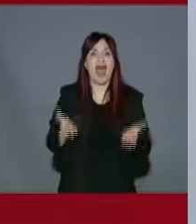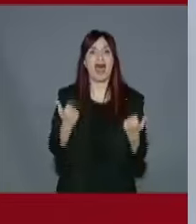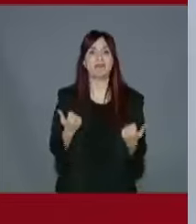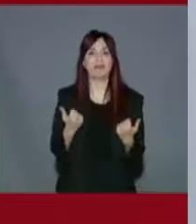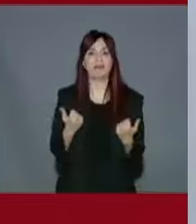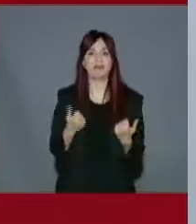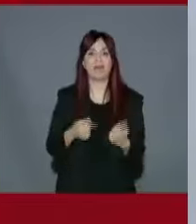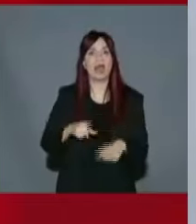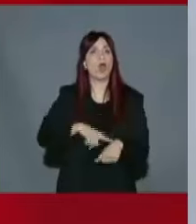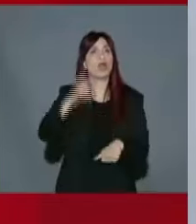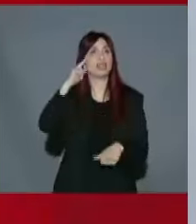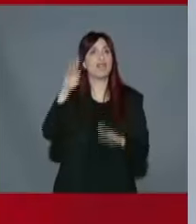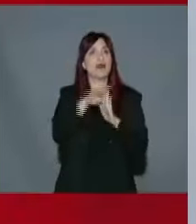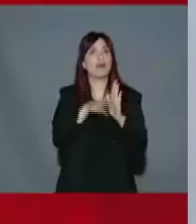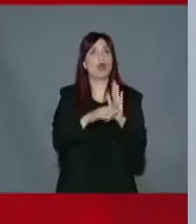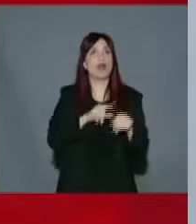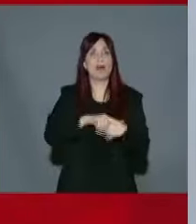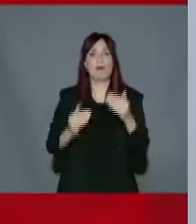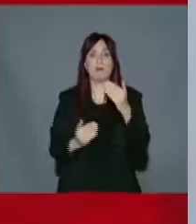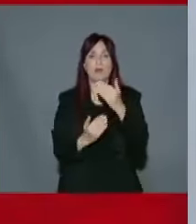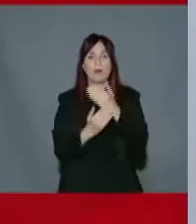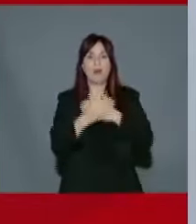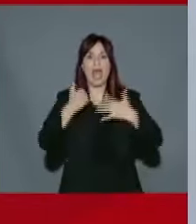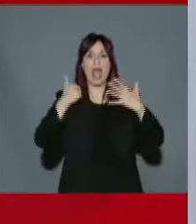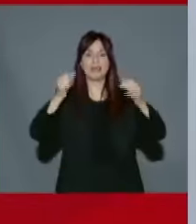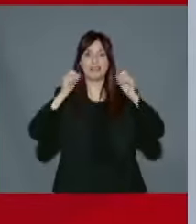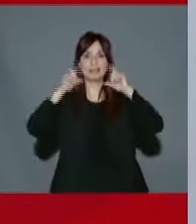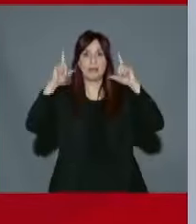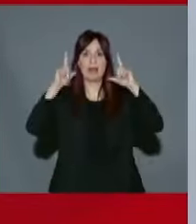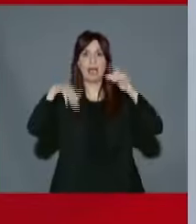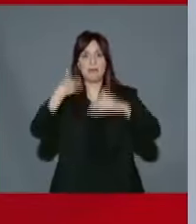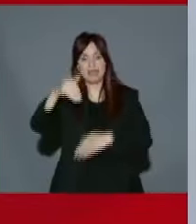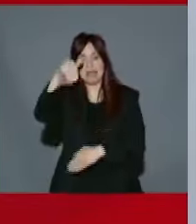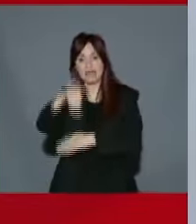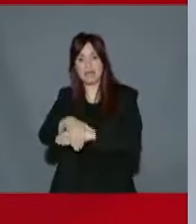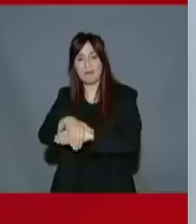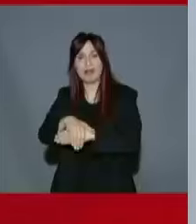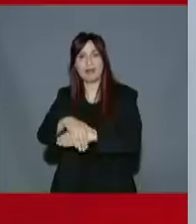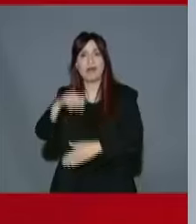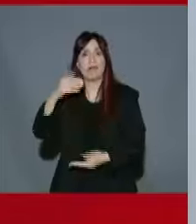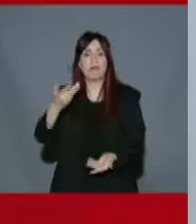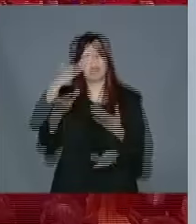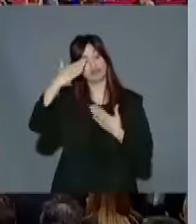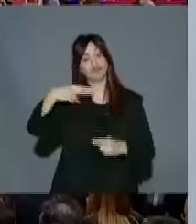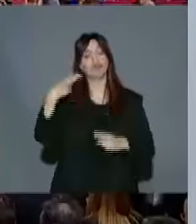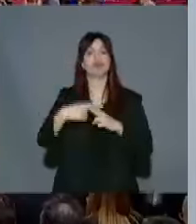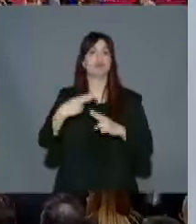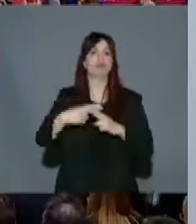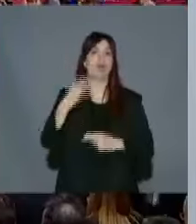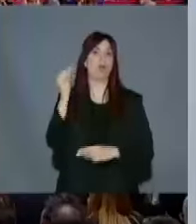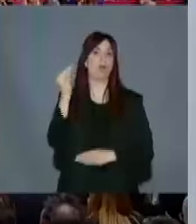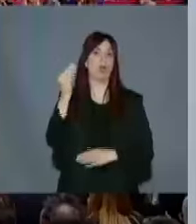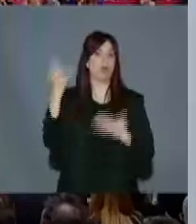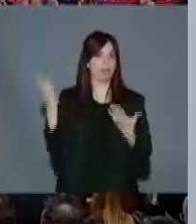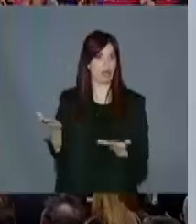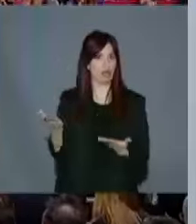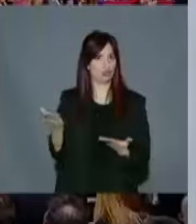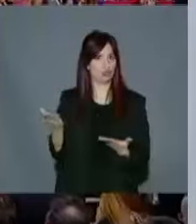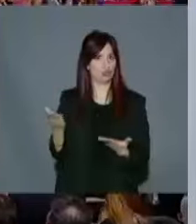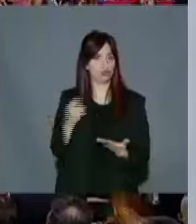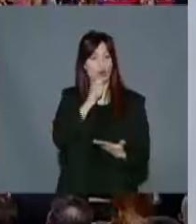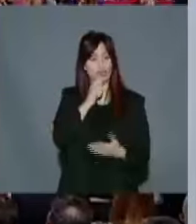ΣΥΡΙΖΑ είχε ανάπτυξη. Από το 12, όταν ο ΣΥΡΙΖΑ έβαζε νέο κοινό στις γραμμές του, συνυπήρξαν πολύ